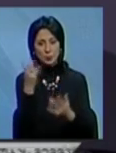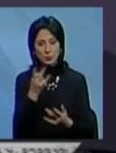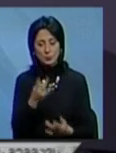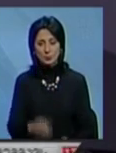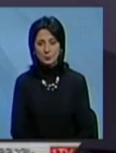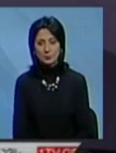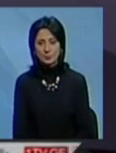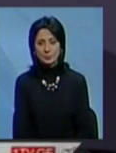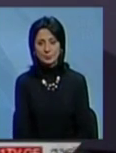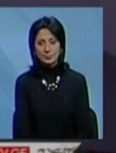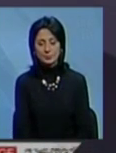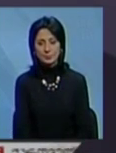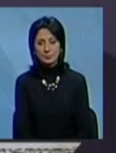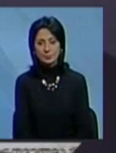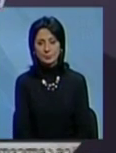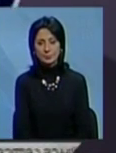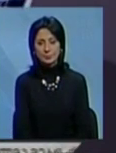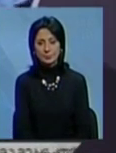დაგჭირდებათ.